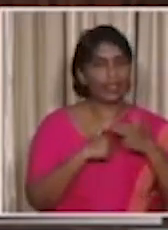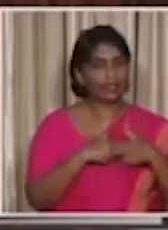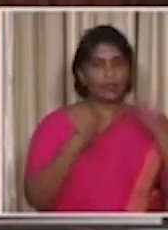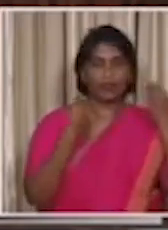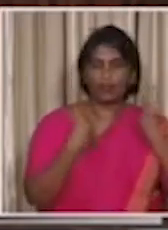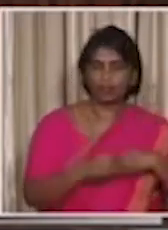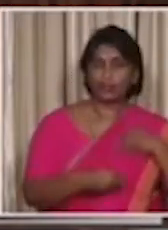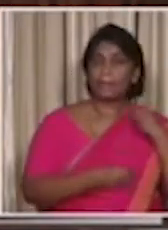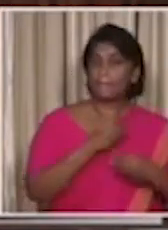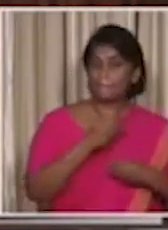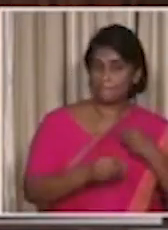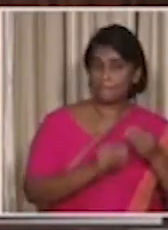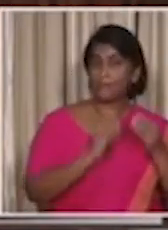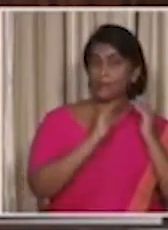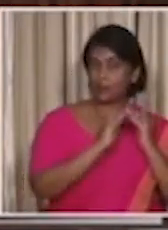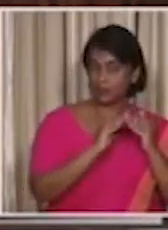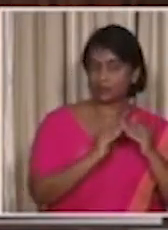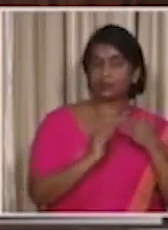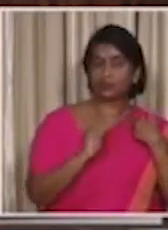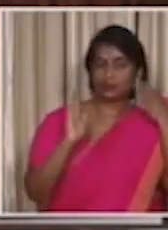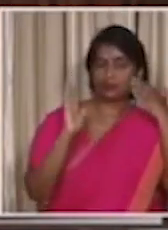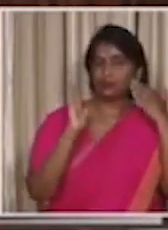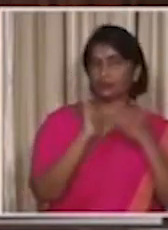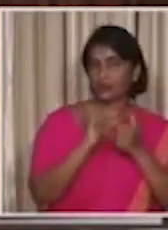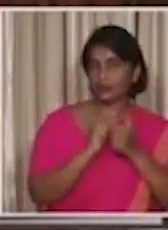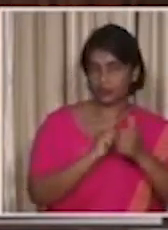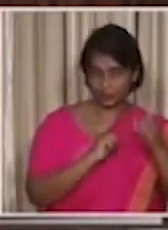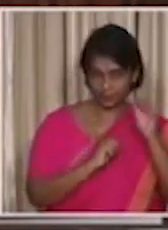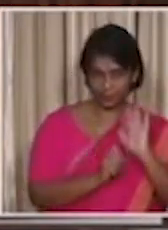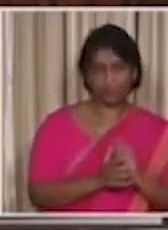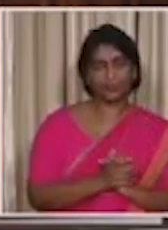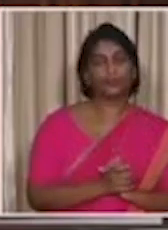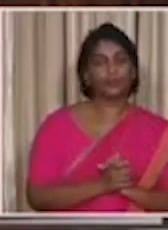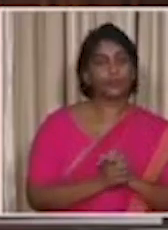වැටුණු ව්‍යාපාර කෙරෙහි අපේ අවධානය යොමු වී තිබෙනවා.